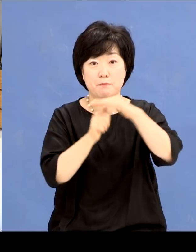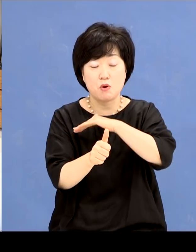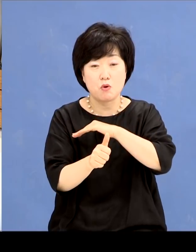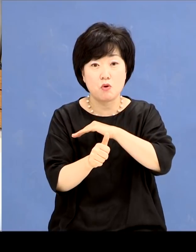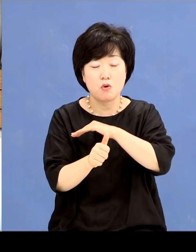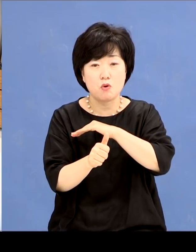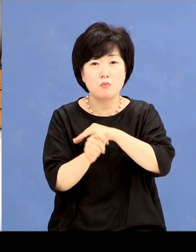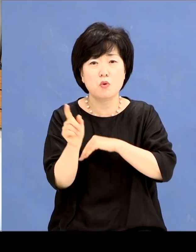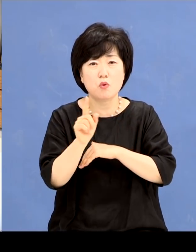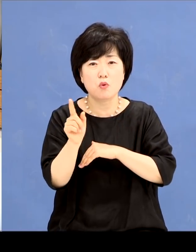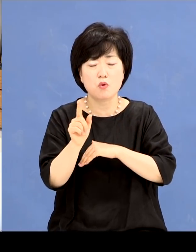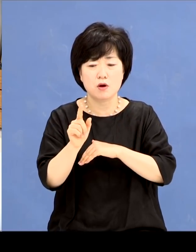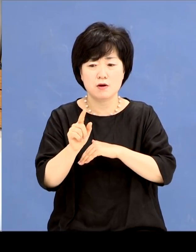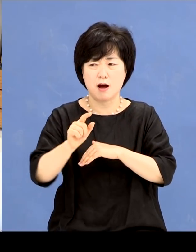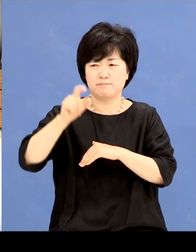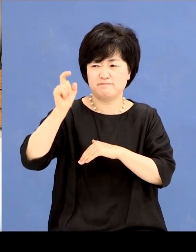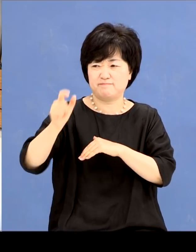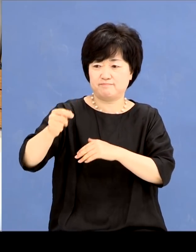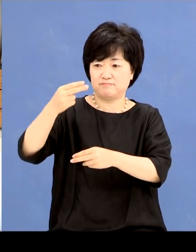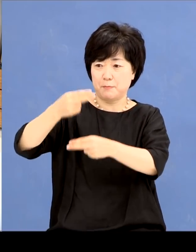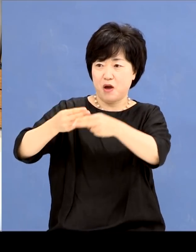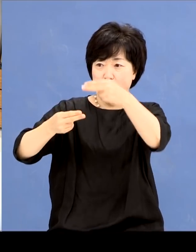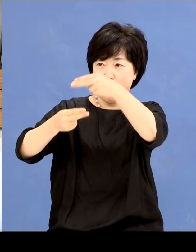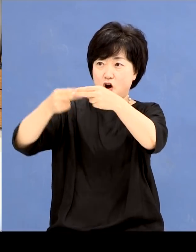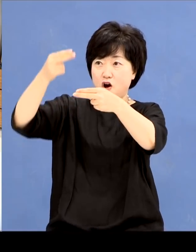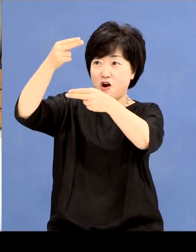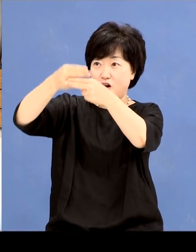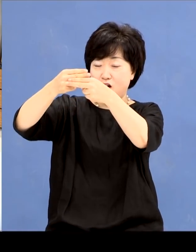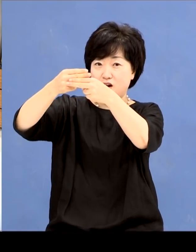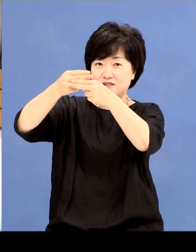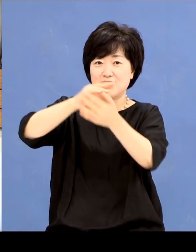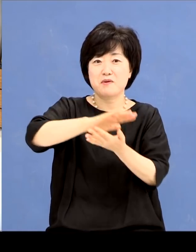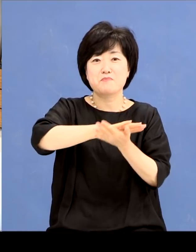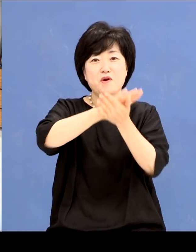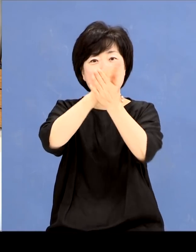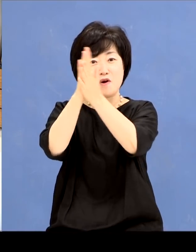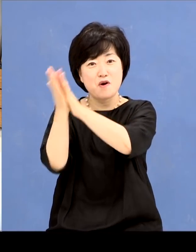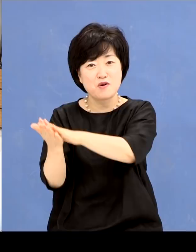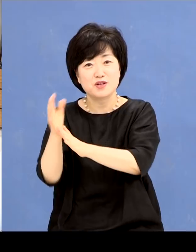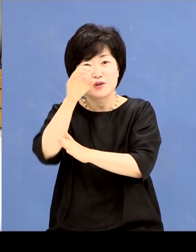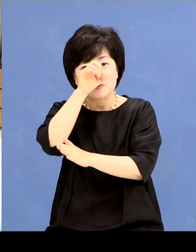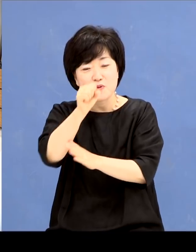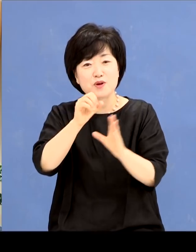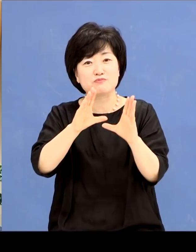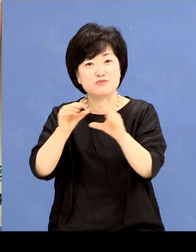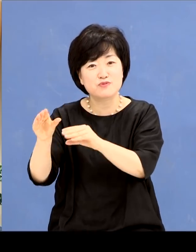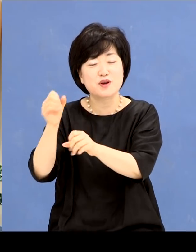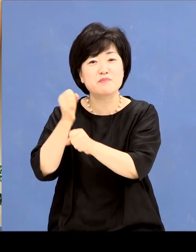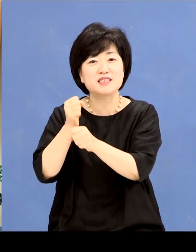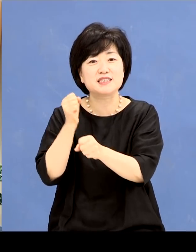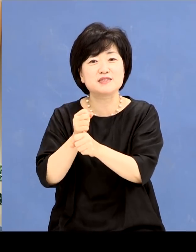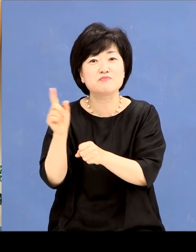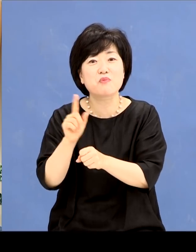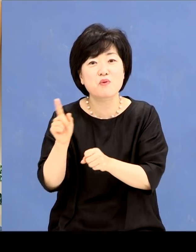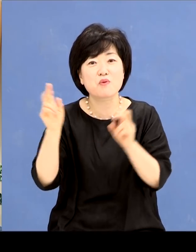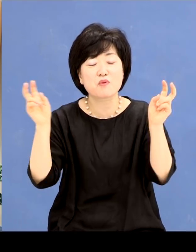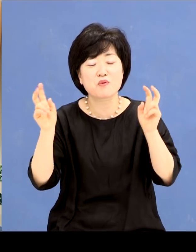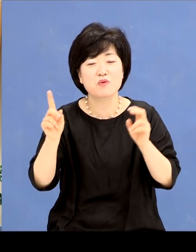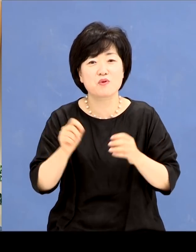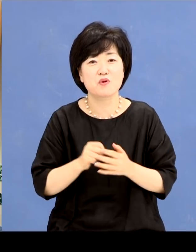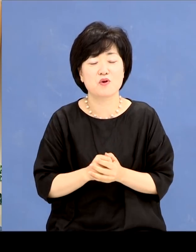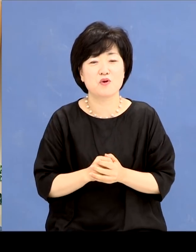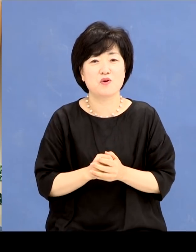들었는데 뭐 삭막한 벽을 네. 정원으로 만드는 그런 사업을 하신다고. 네, 맞습니다. 어떻게 해요? 저희 지금